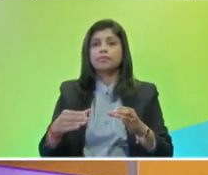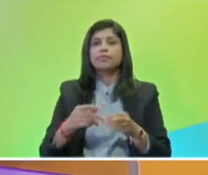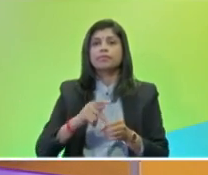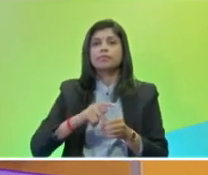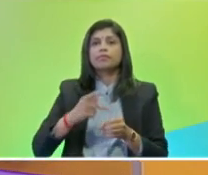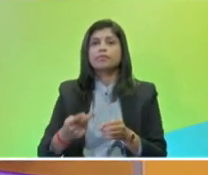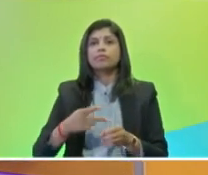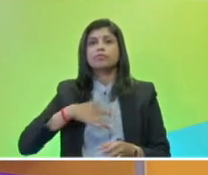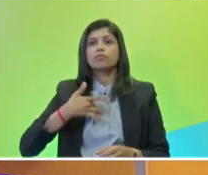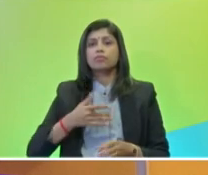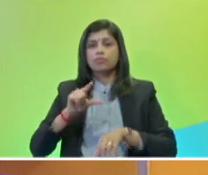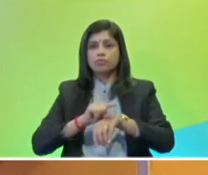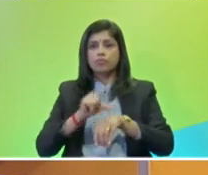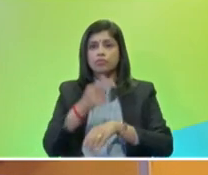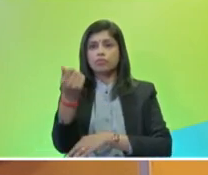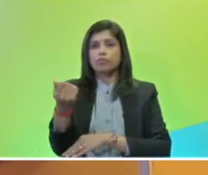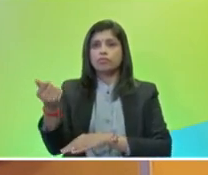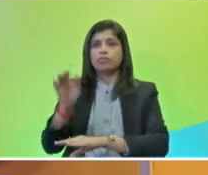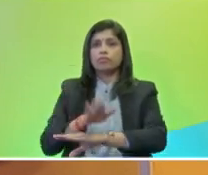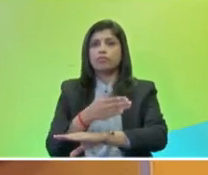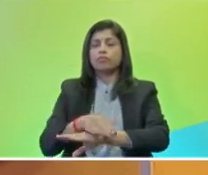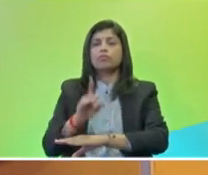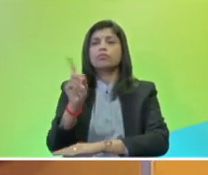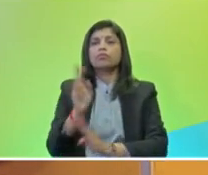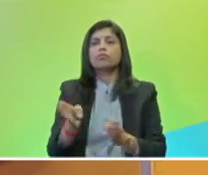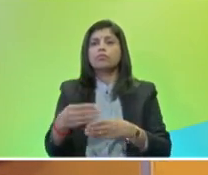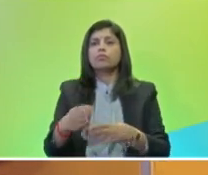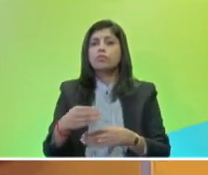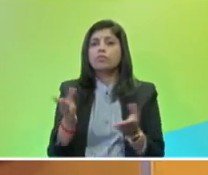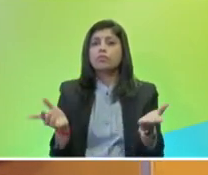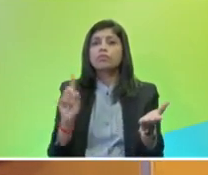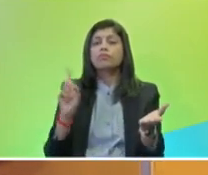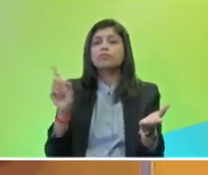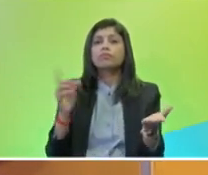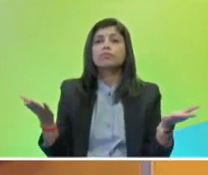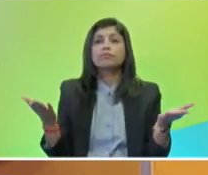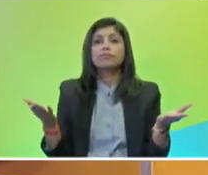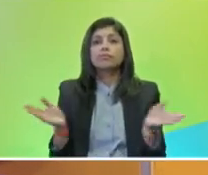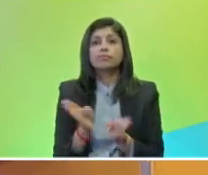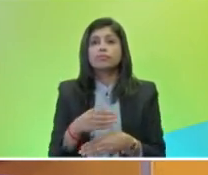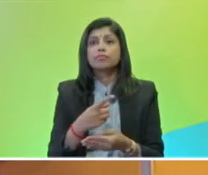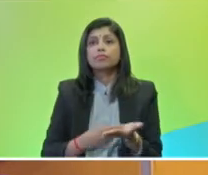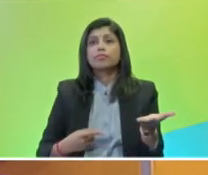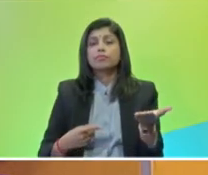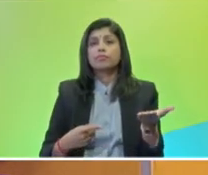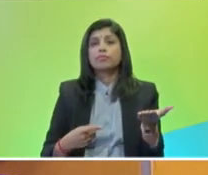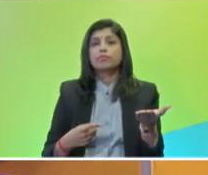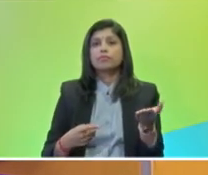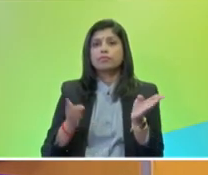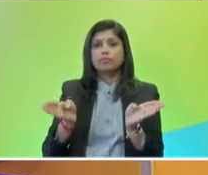perasaan menggunakan alat musik di manakah Billy ini jadi saya pilih ini untuk berapa kali seterusnya Wah panjangnya